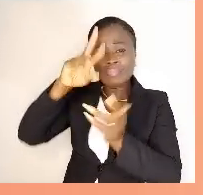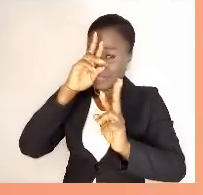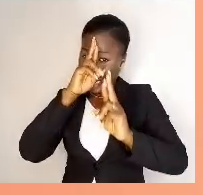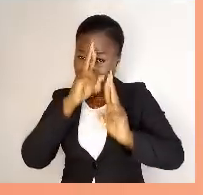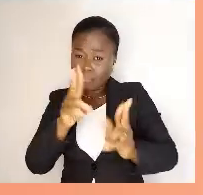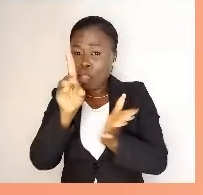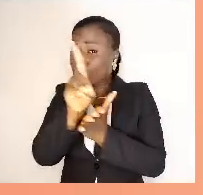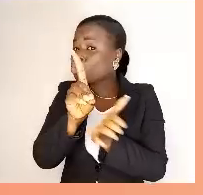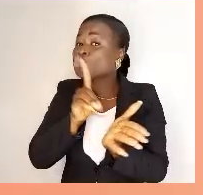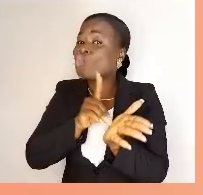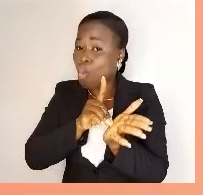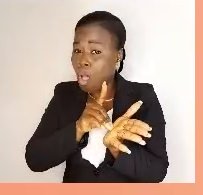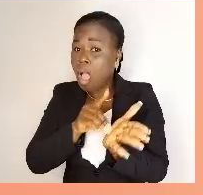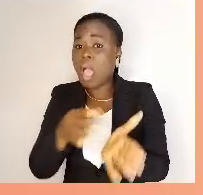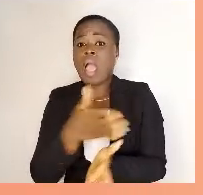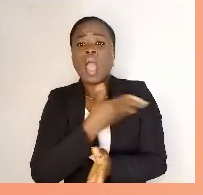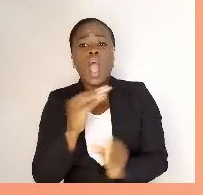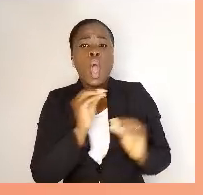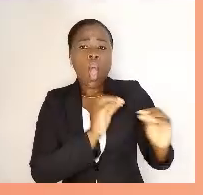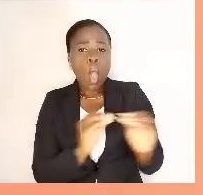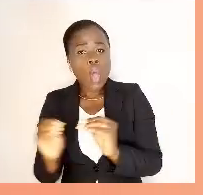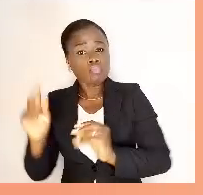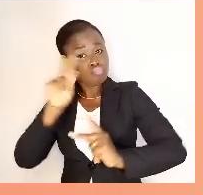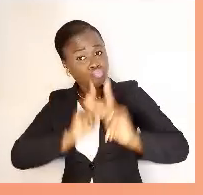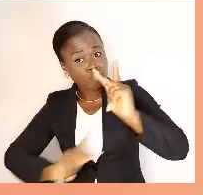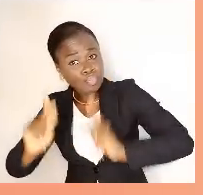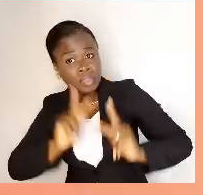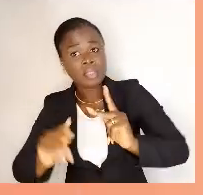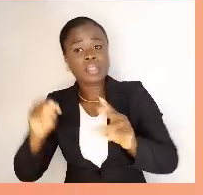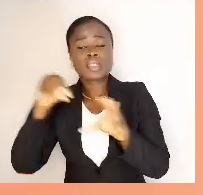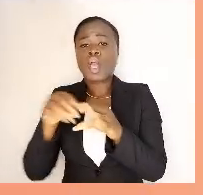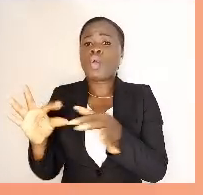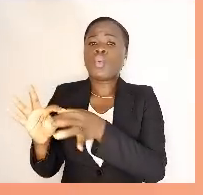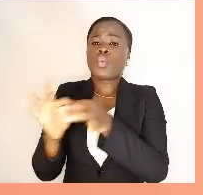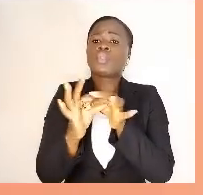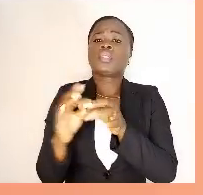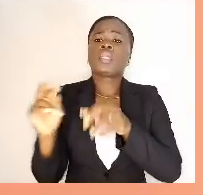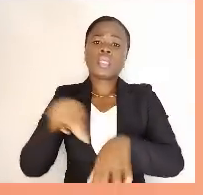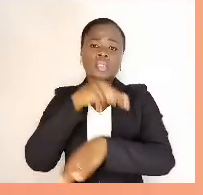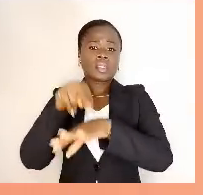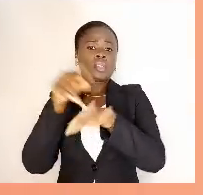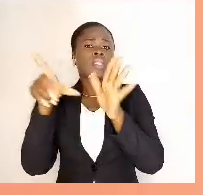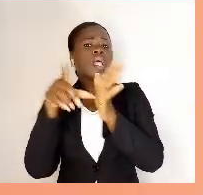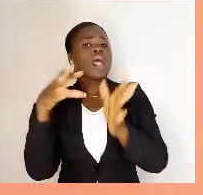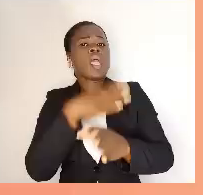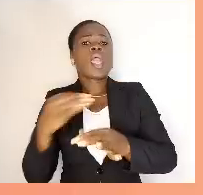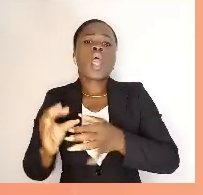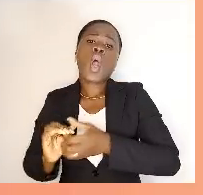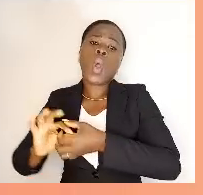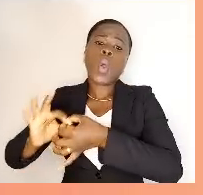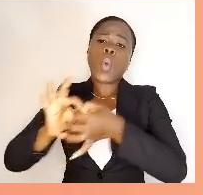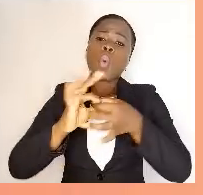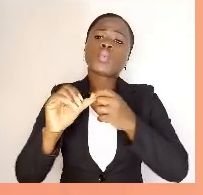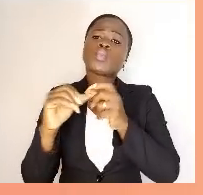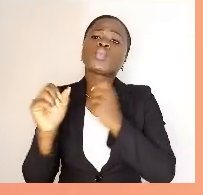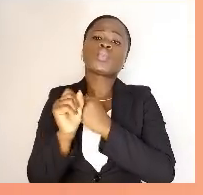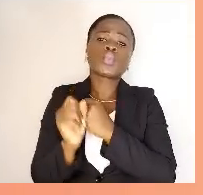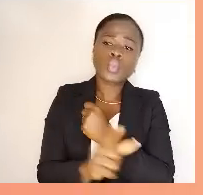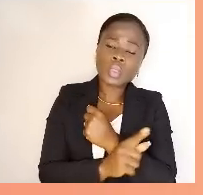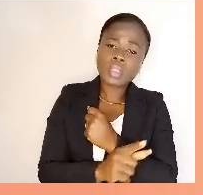la stabilité, du respect du droit, de l'ordre public, dans l'unité nationale et la cohésion